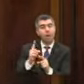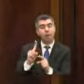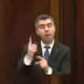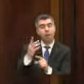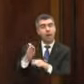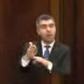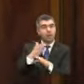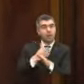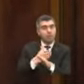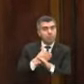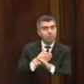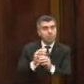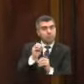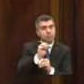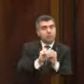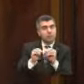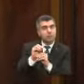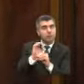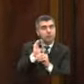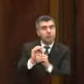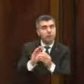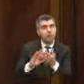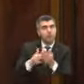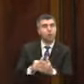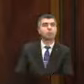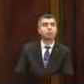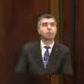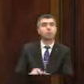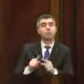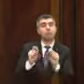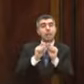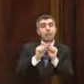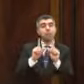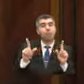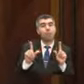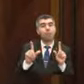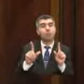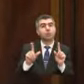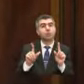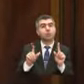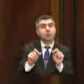وكخطوة إعدادية لهذه المناظرة النموذج التنموي الجديد الذي